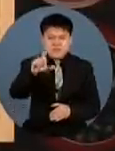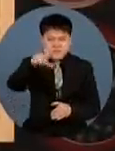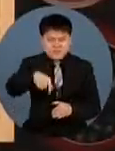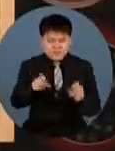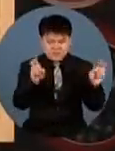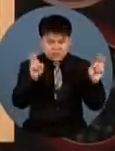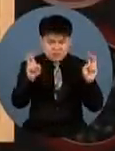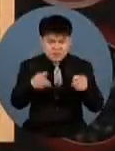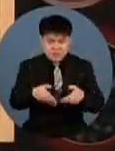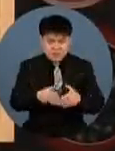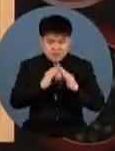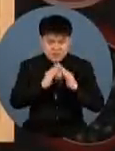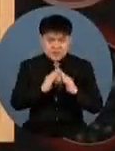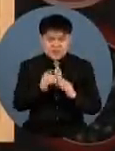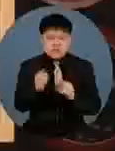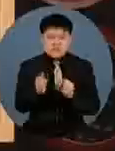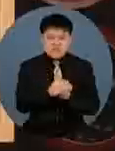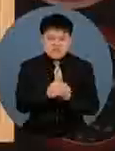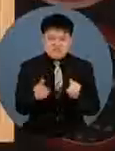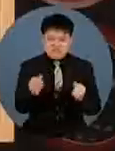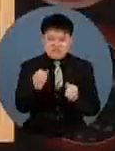또 팬들의 사랑을 한 몸에 받았죠.